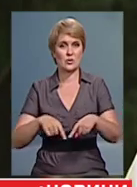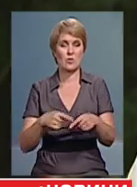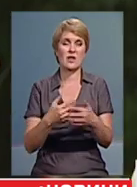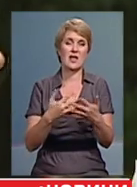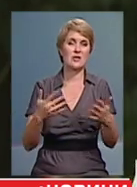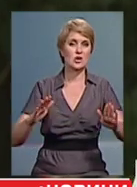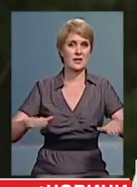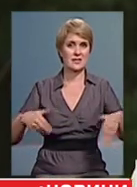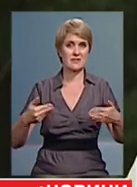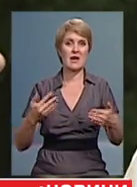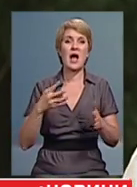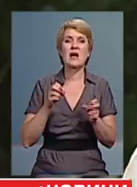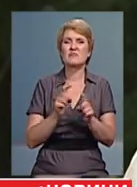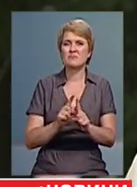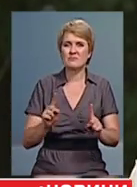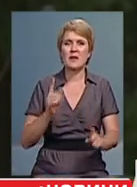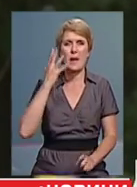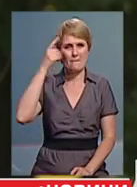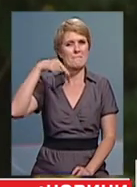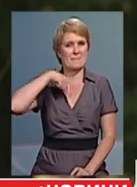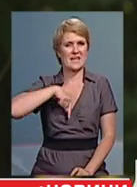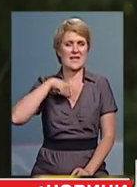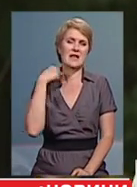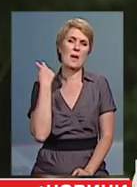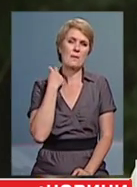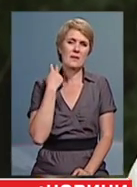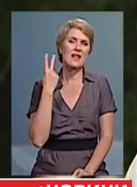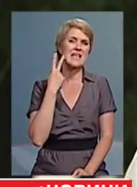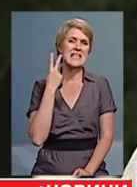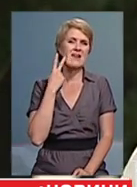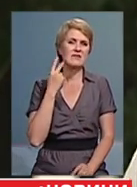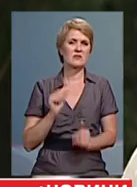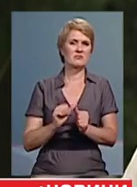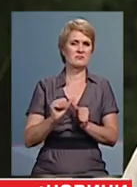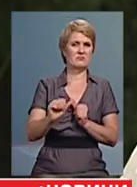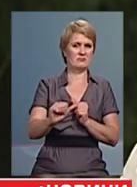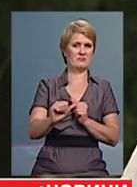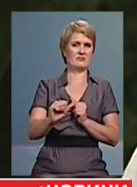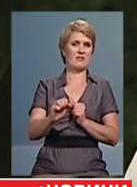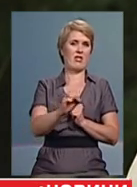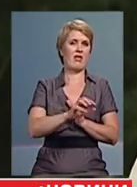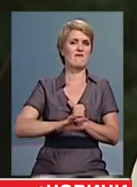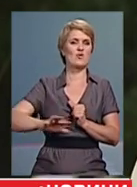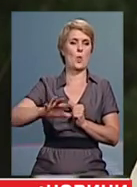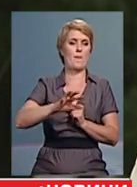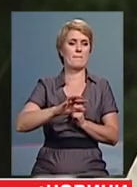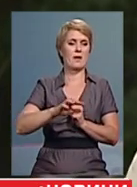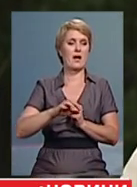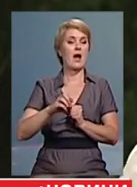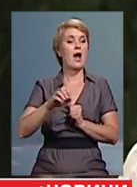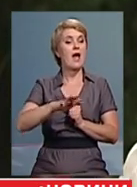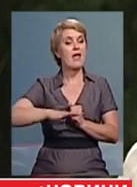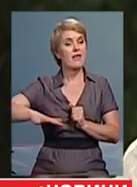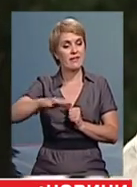ментальна. Британія завжди була десь трошечки поза Європою. Все-таки континентальна Європа